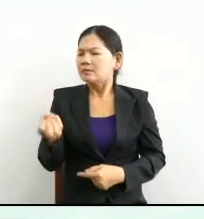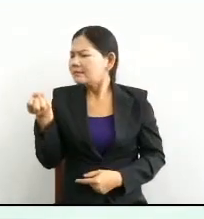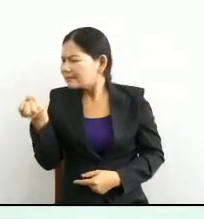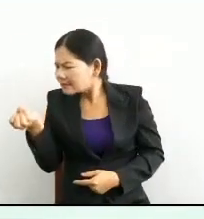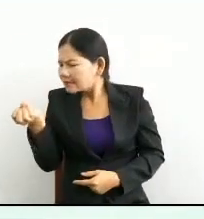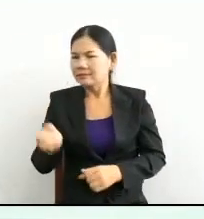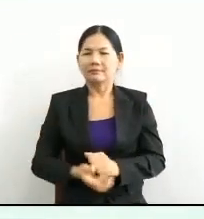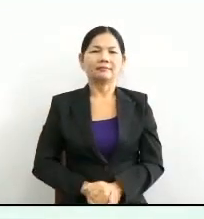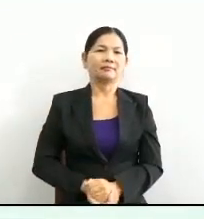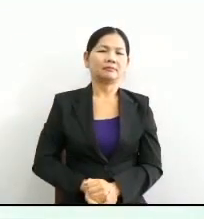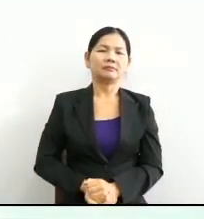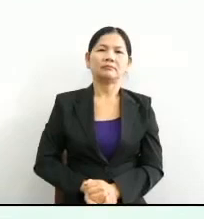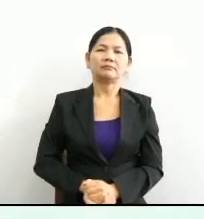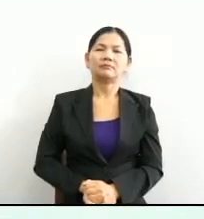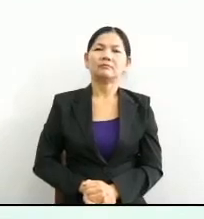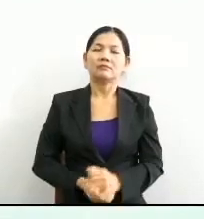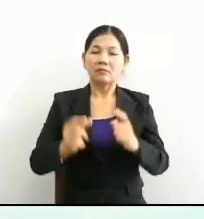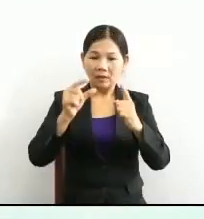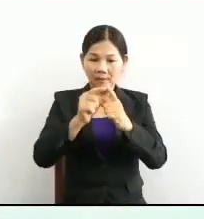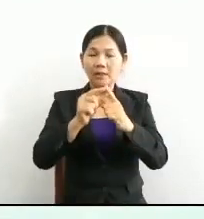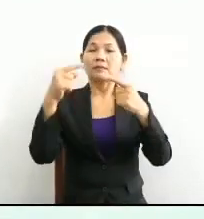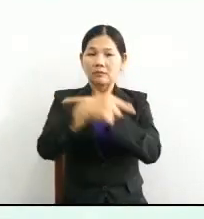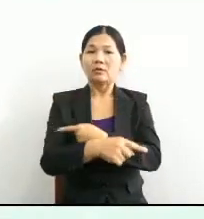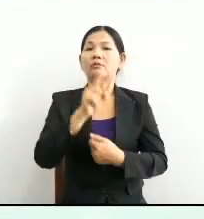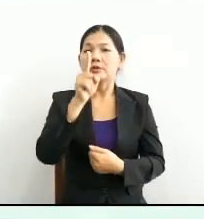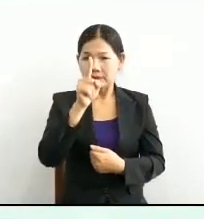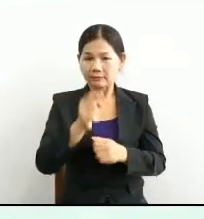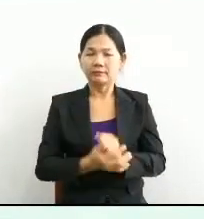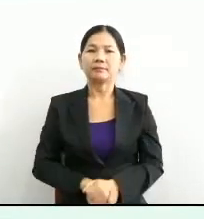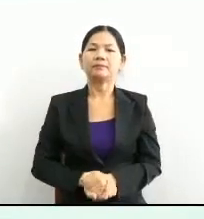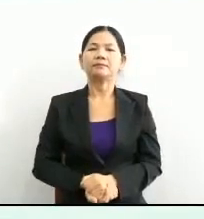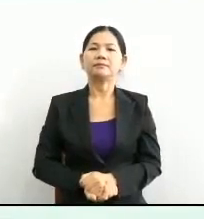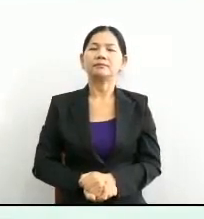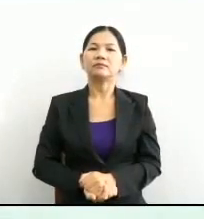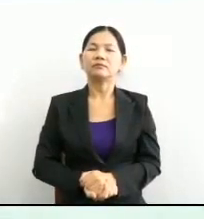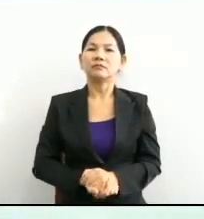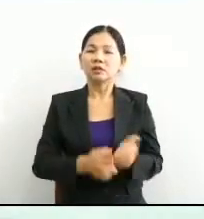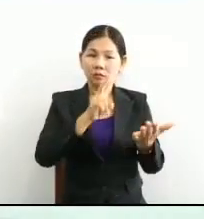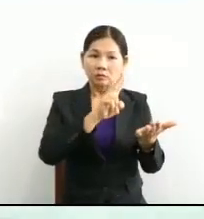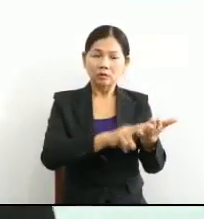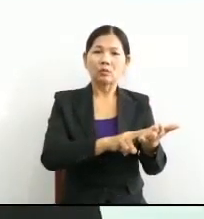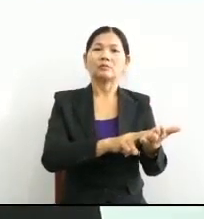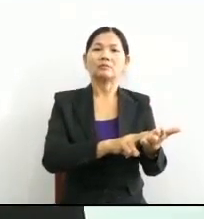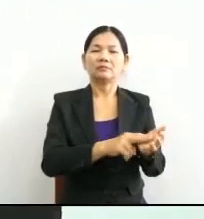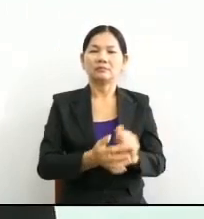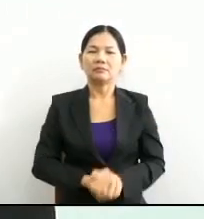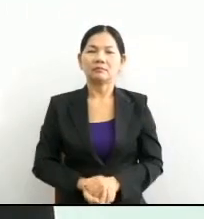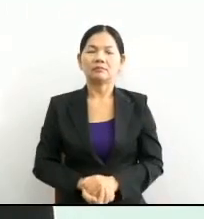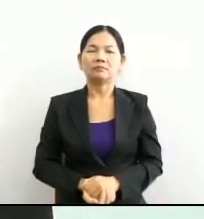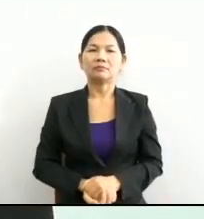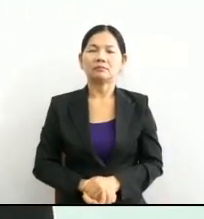cha lọ nè à lên nó cứ gọi con đâu bạn được xong nó bị mùi tiệt nè tục tục bạn nè nè con mưa này cừu sạch sẽ